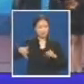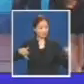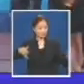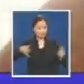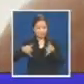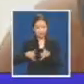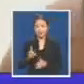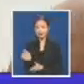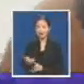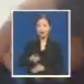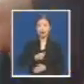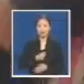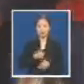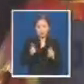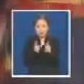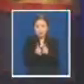นตรี